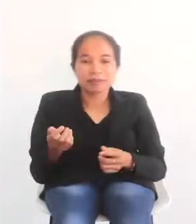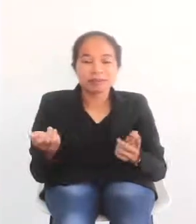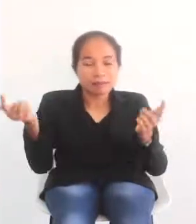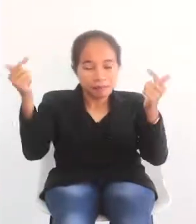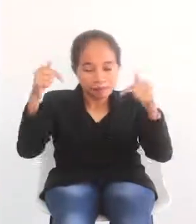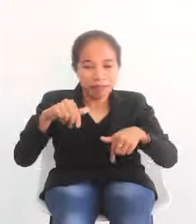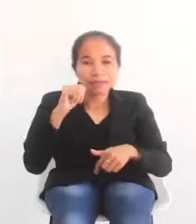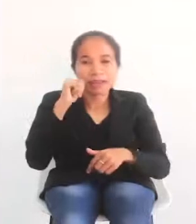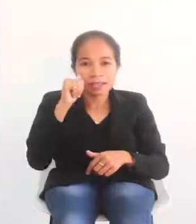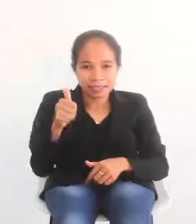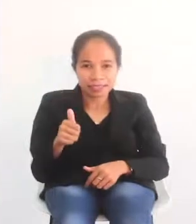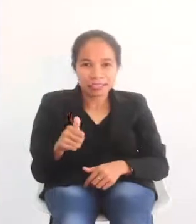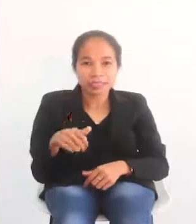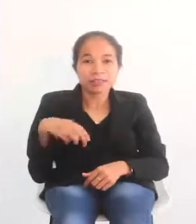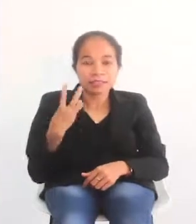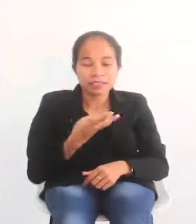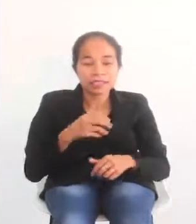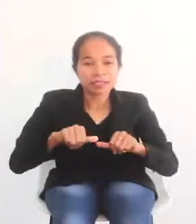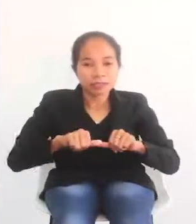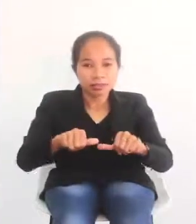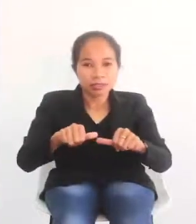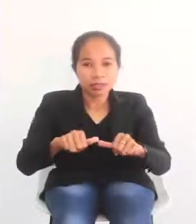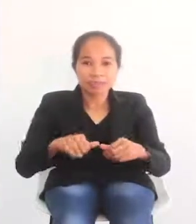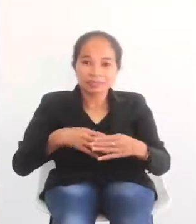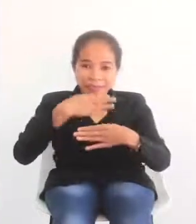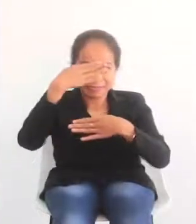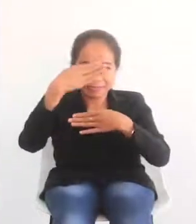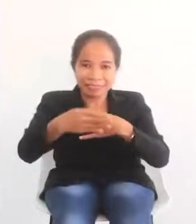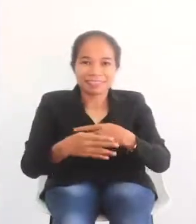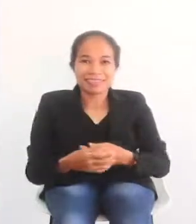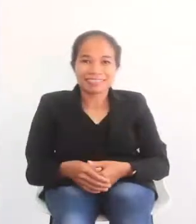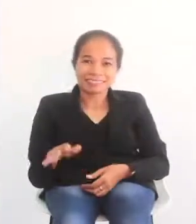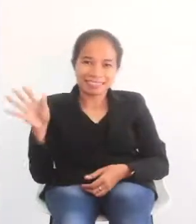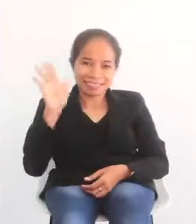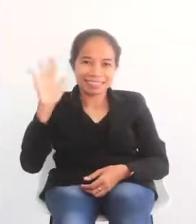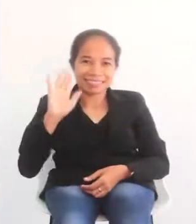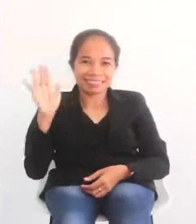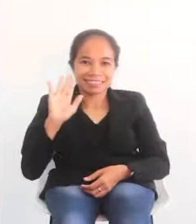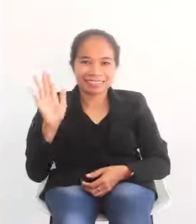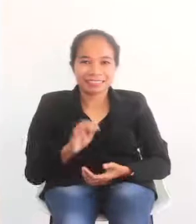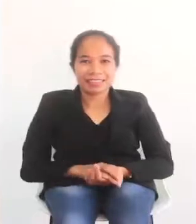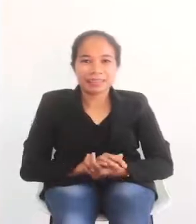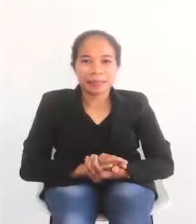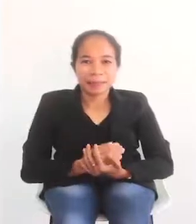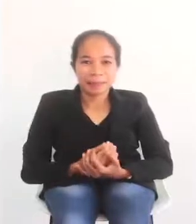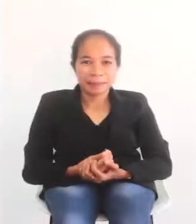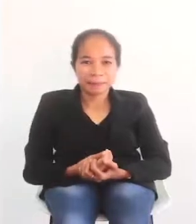fali aban no ita se continua o parte tu irmai adeus